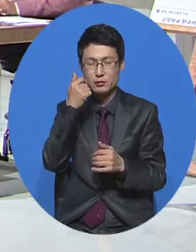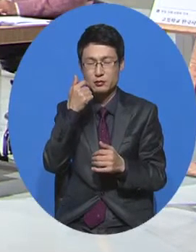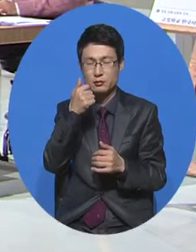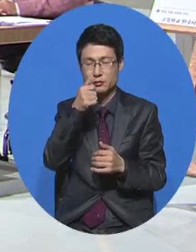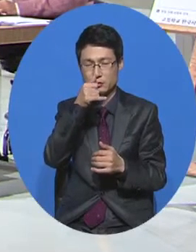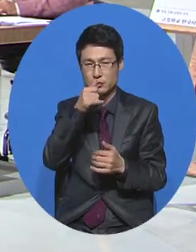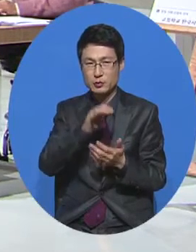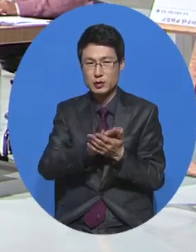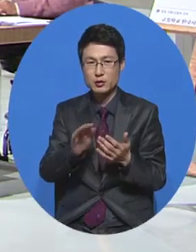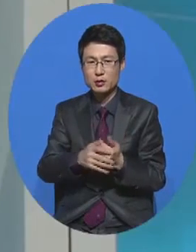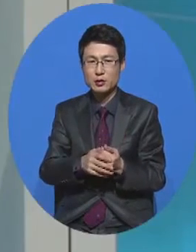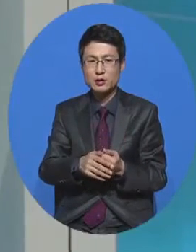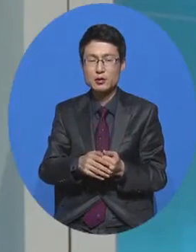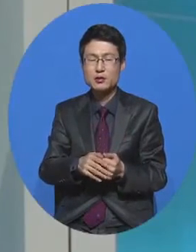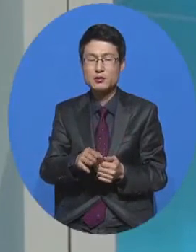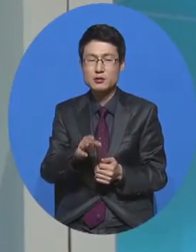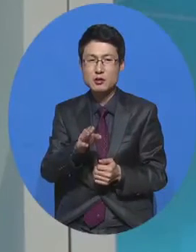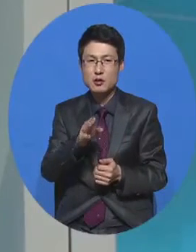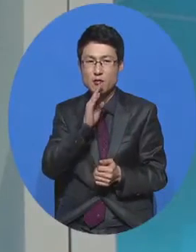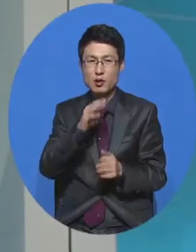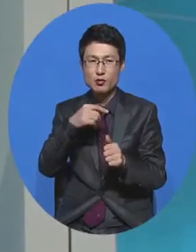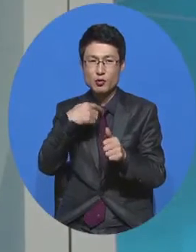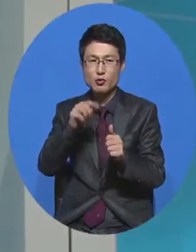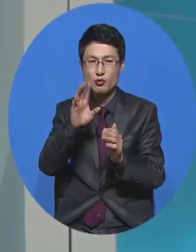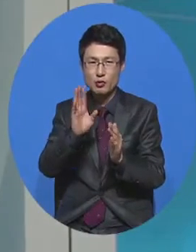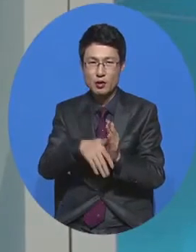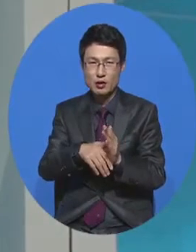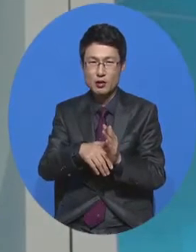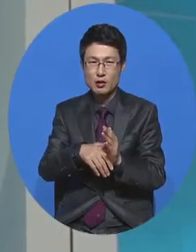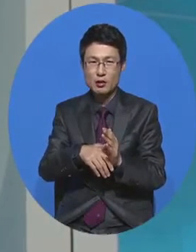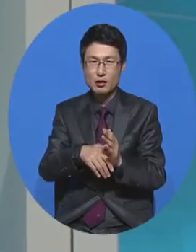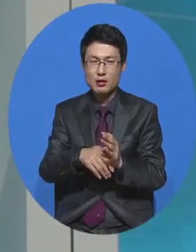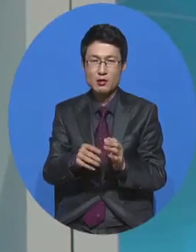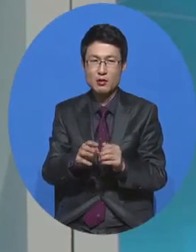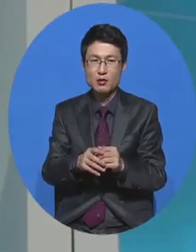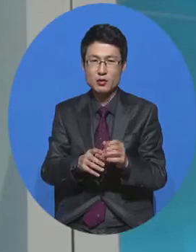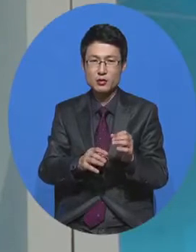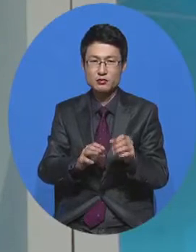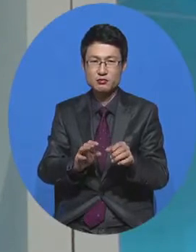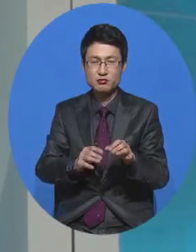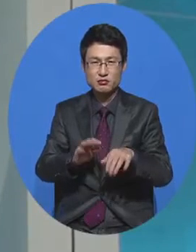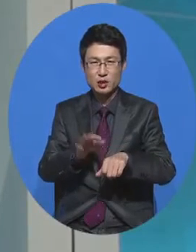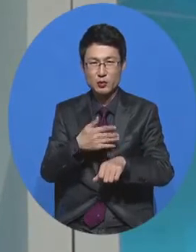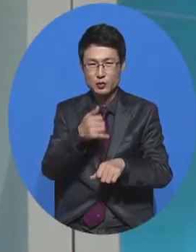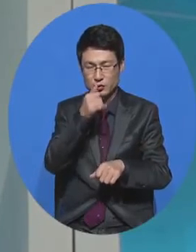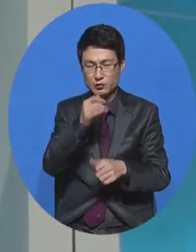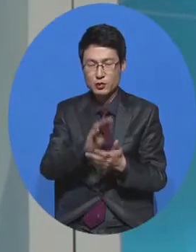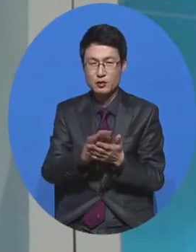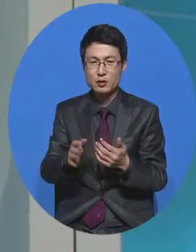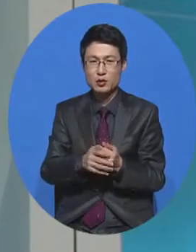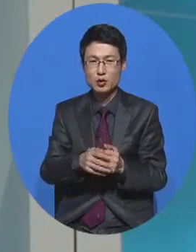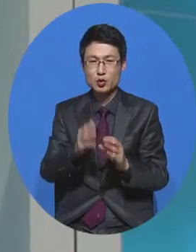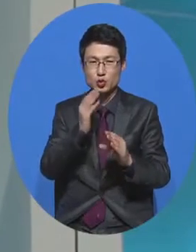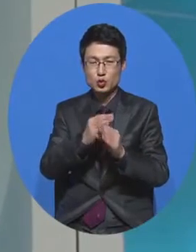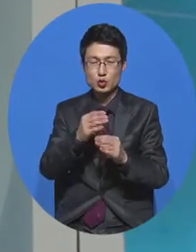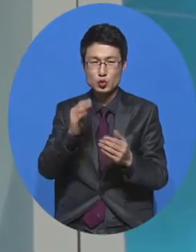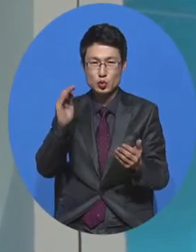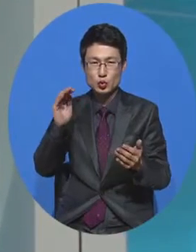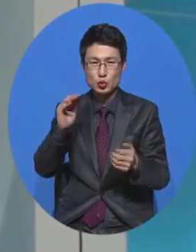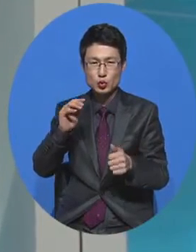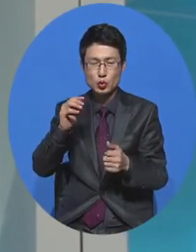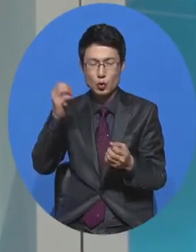당연히 뭐 처지를 뒤질 수 밖에 없구요 지금 중학교 시 도 교육청에서 뭐 중고등학교의 그